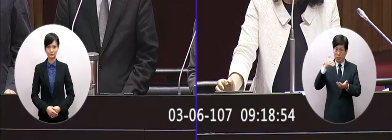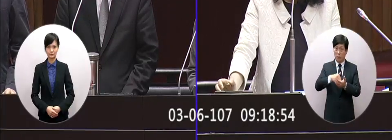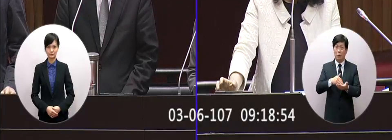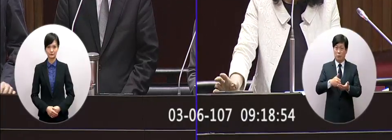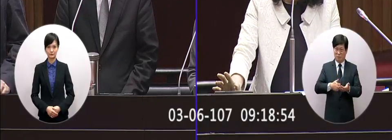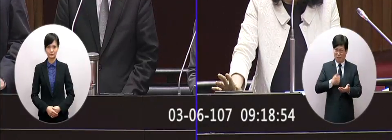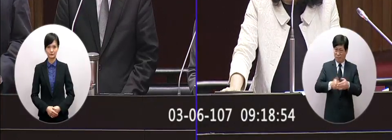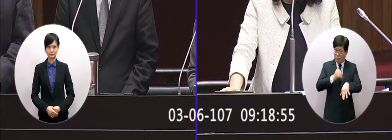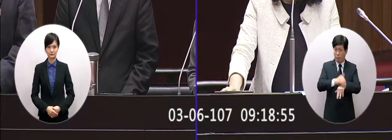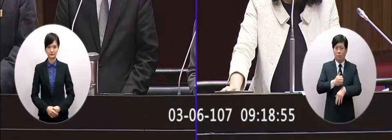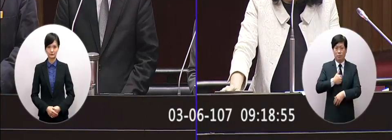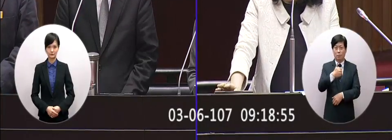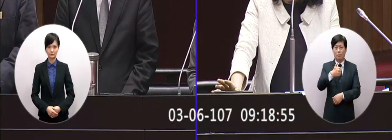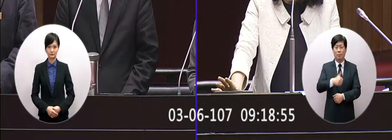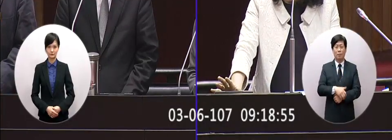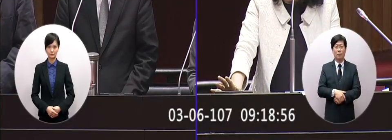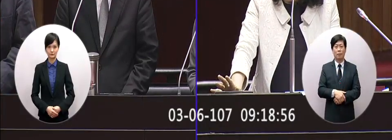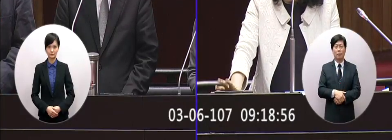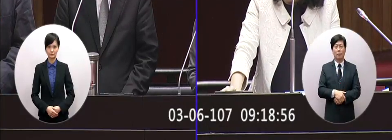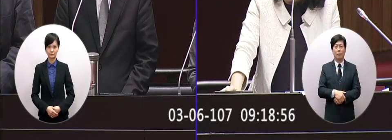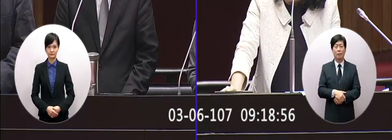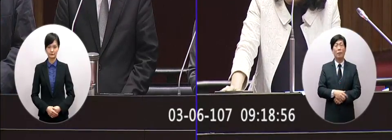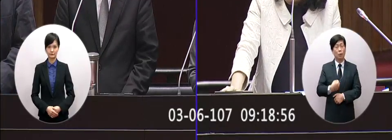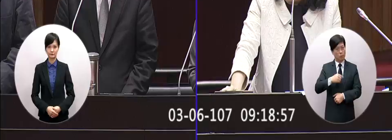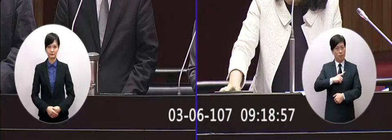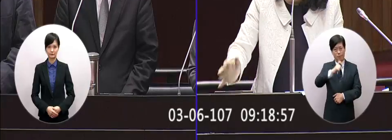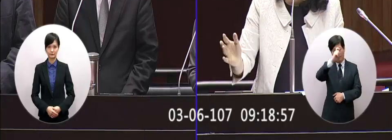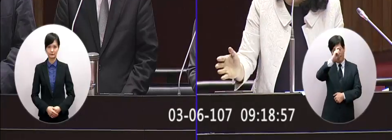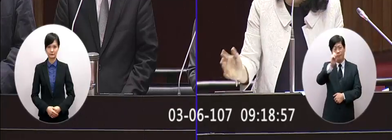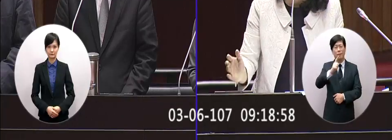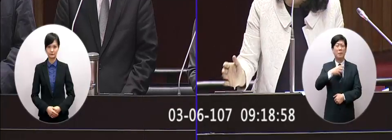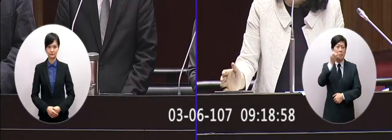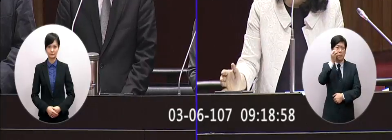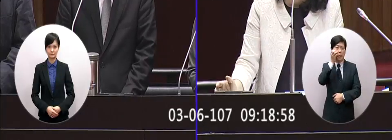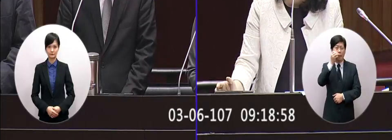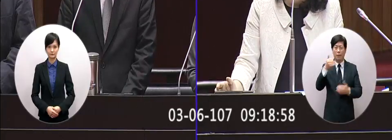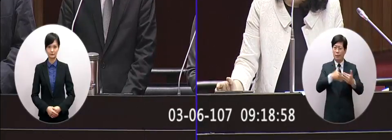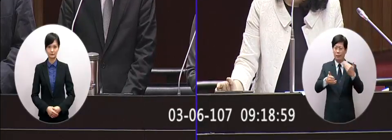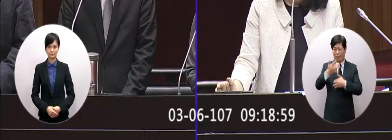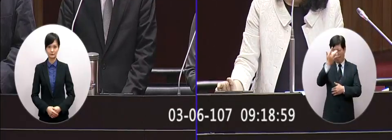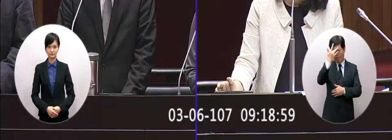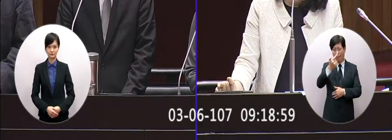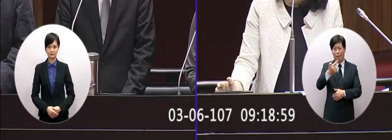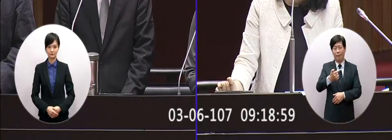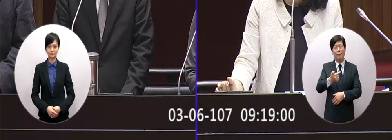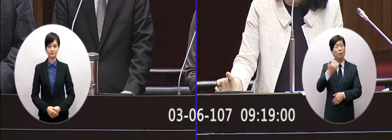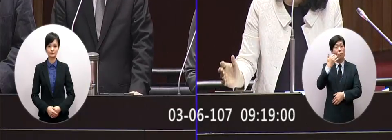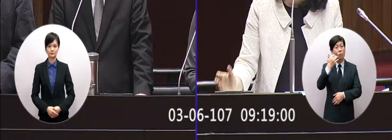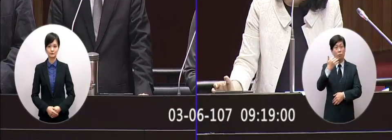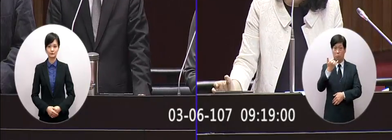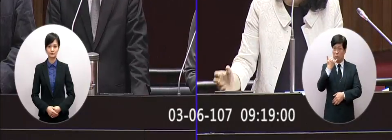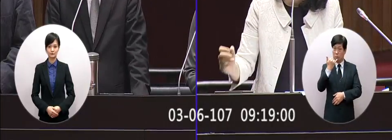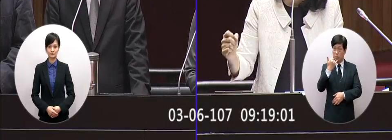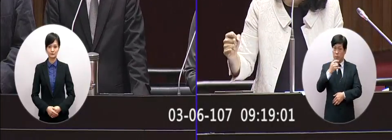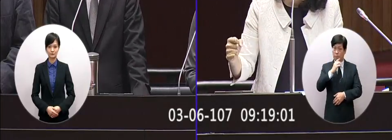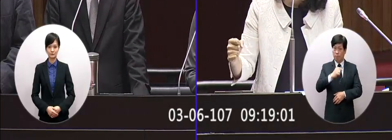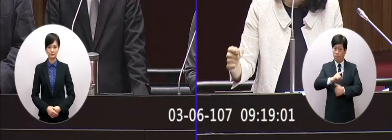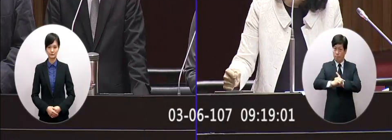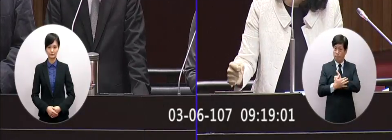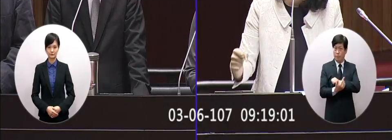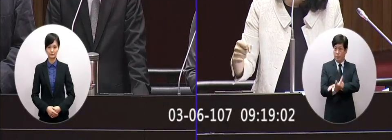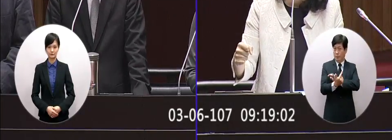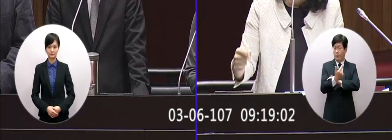们谢谢。那所以呢，在这里哦，本席就希望因为花莲的交通不便，我们如何来提振而